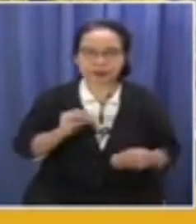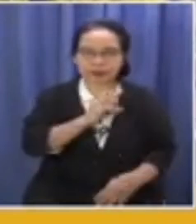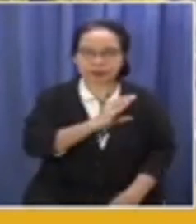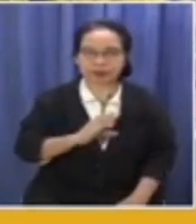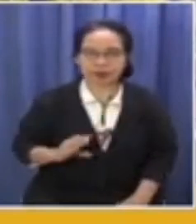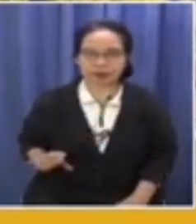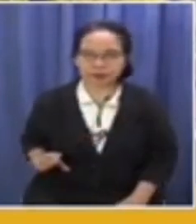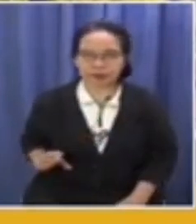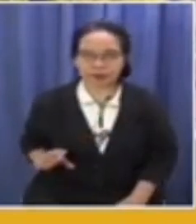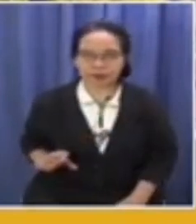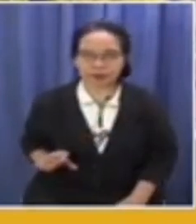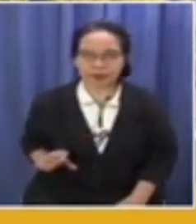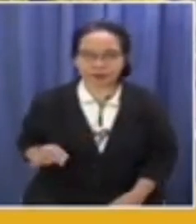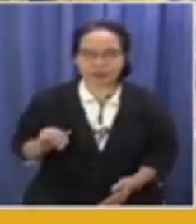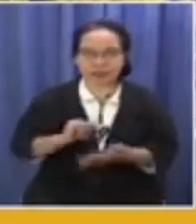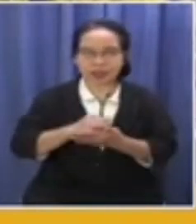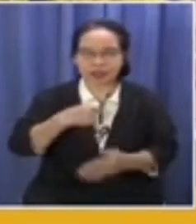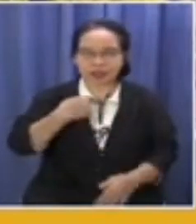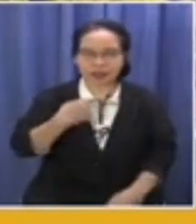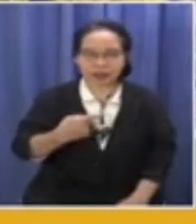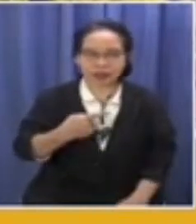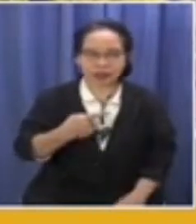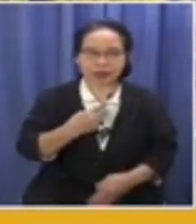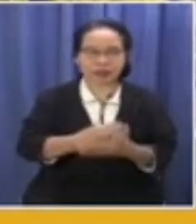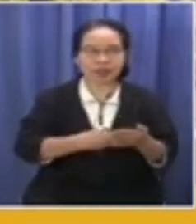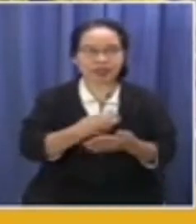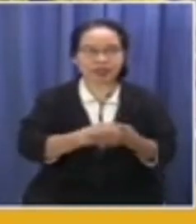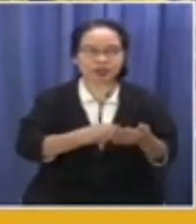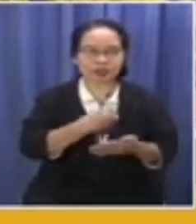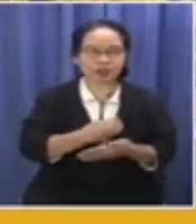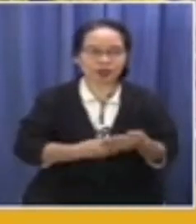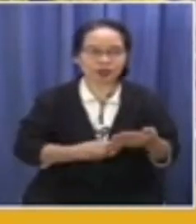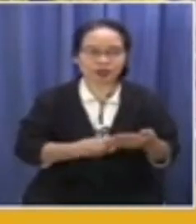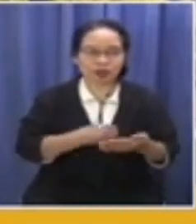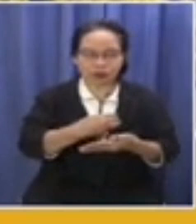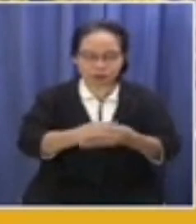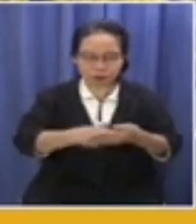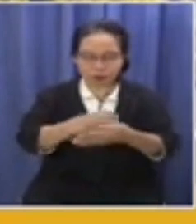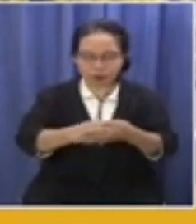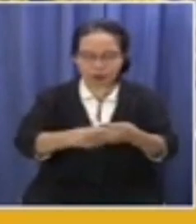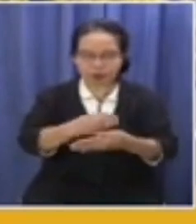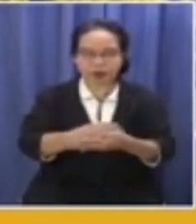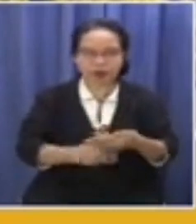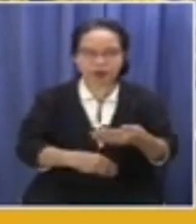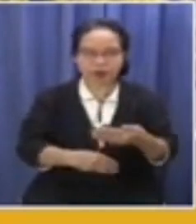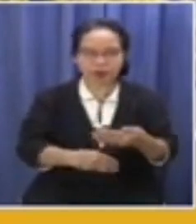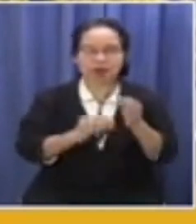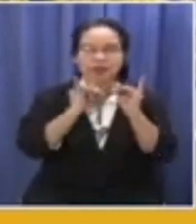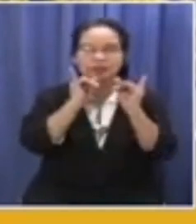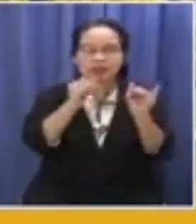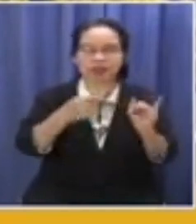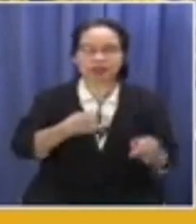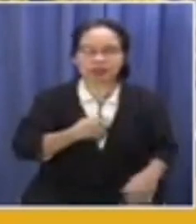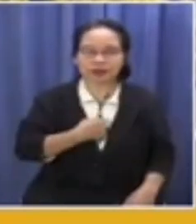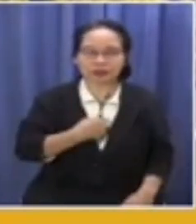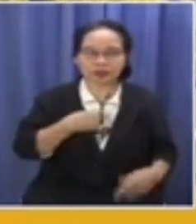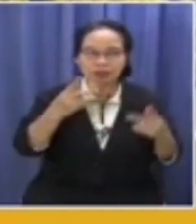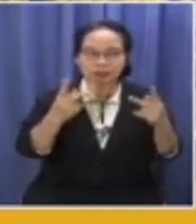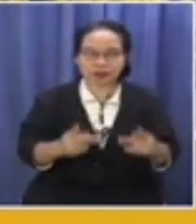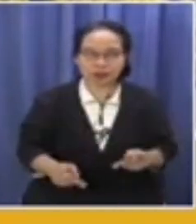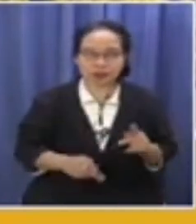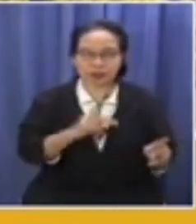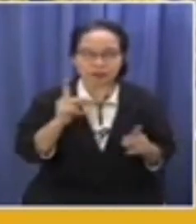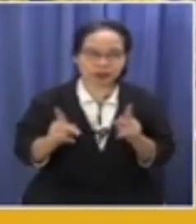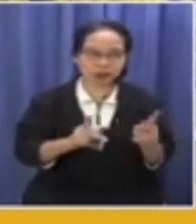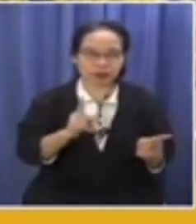siya yun yung sinasabi niya sa Mateo na ang magkaila sa akin sa harap ng